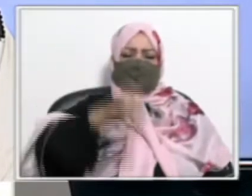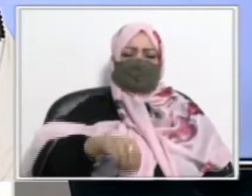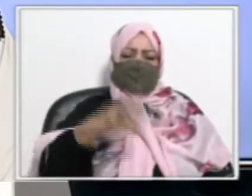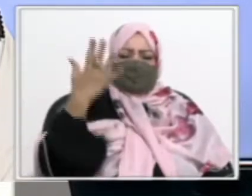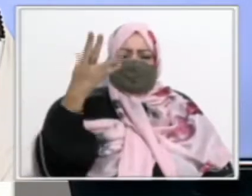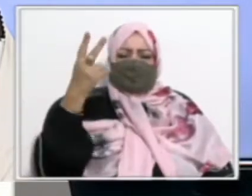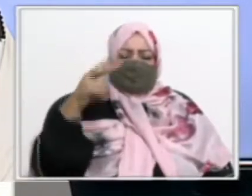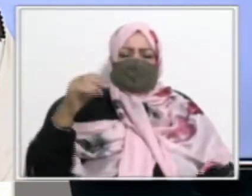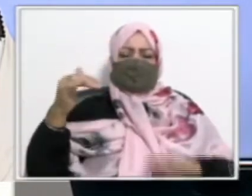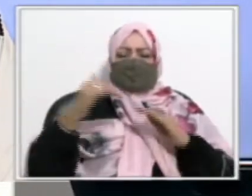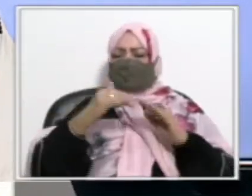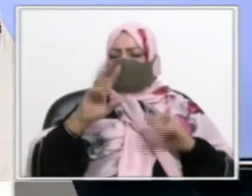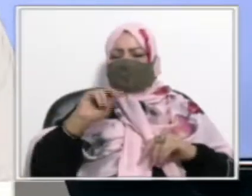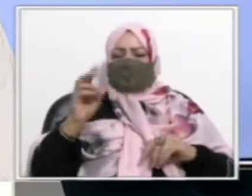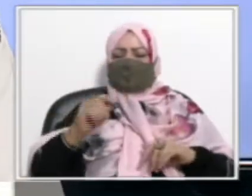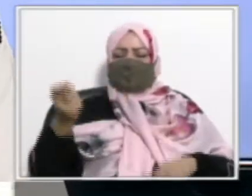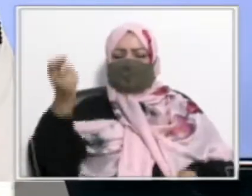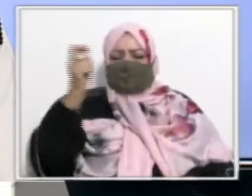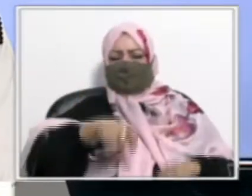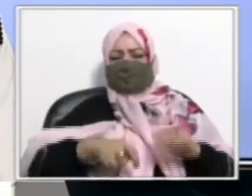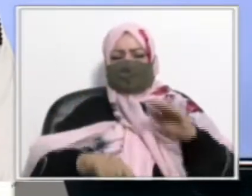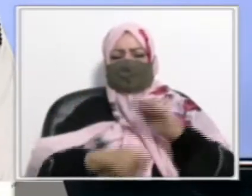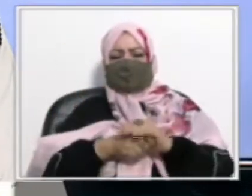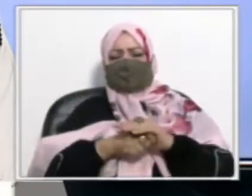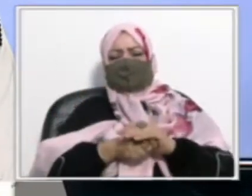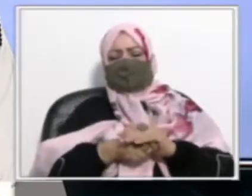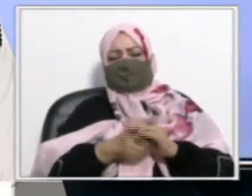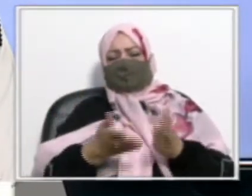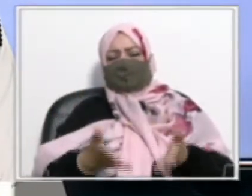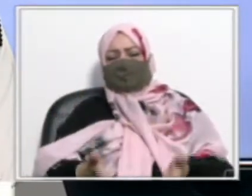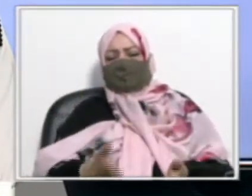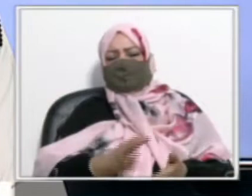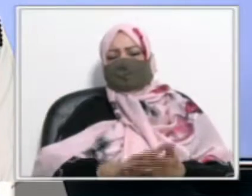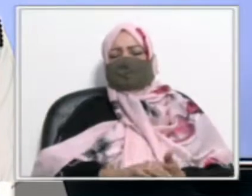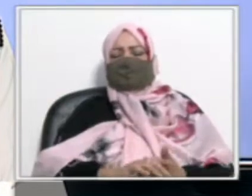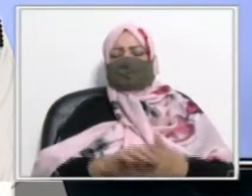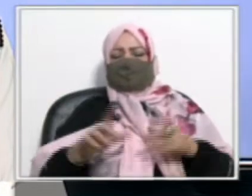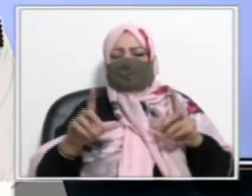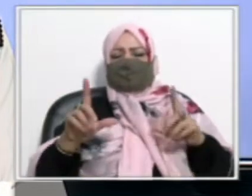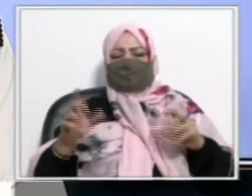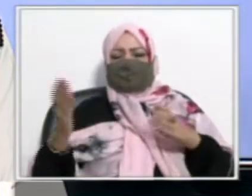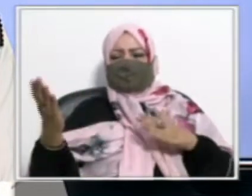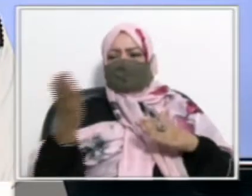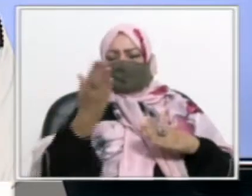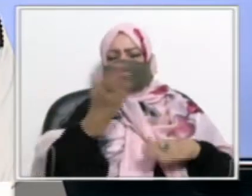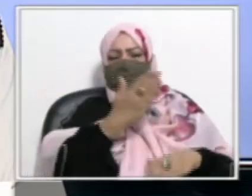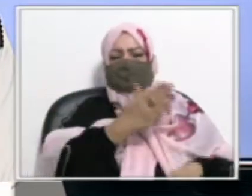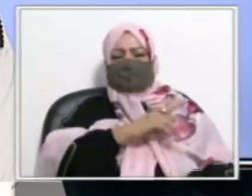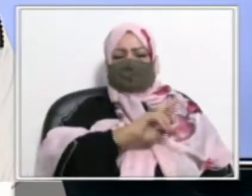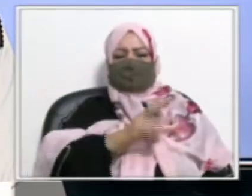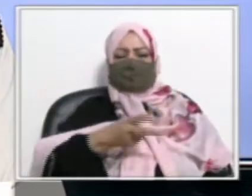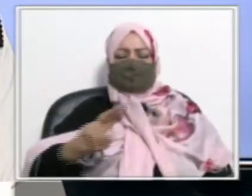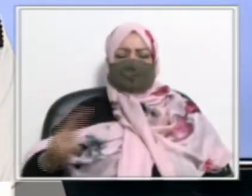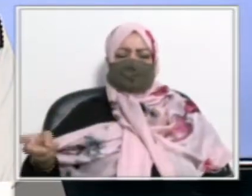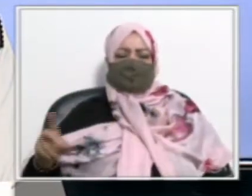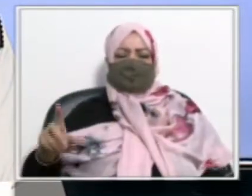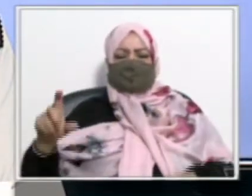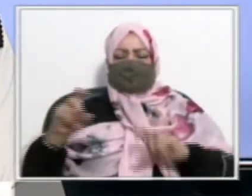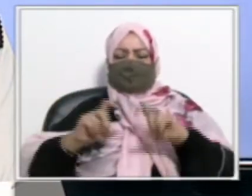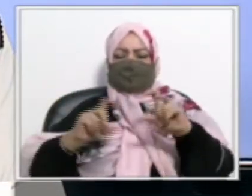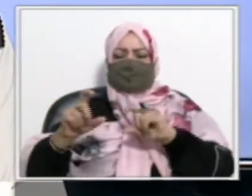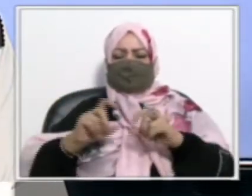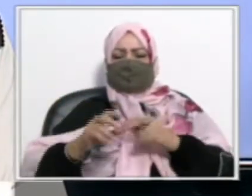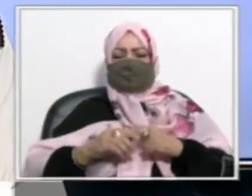أصحاب المصارف كذلك تكتب هذه العقود في آن واحد، لما تأتي أنت بالموافقة